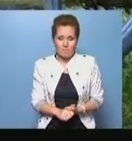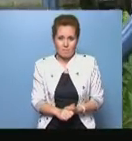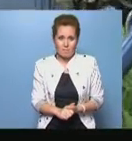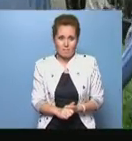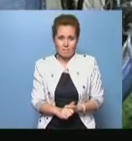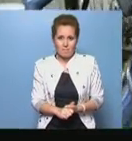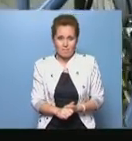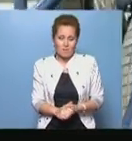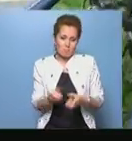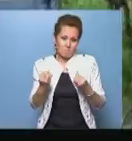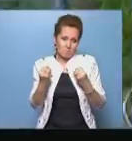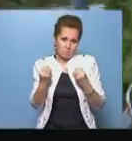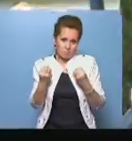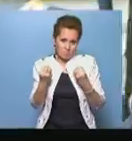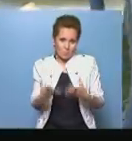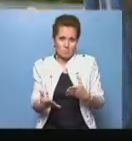и просто